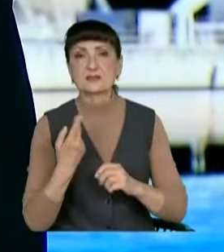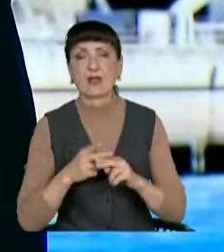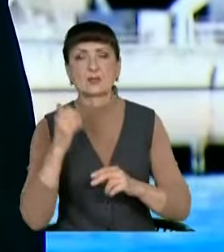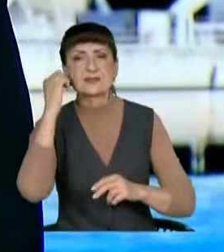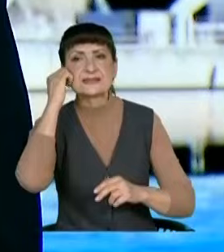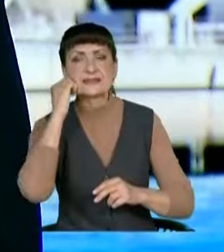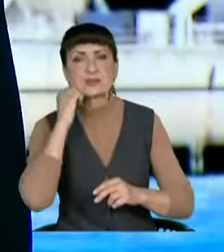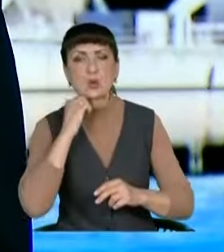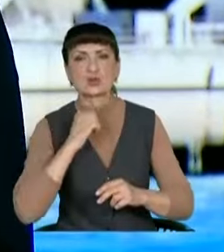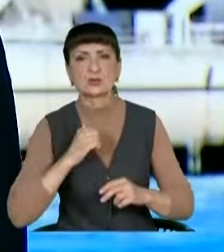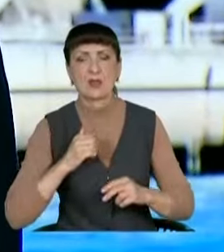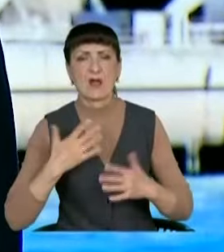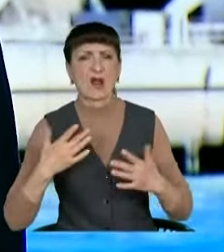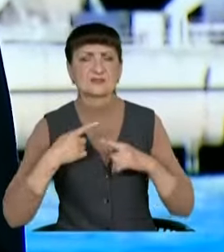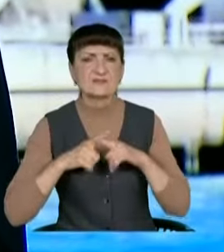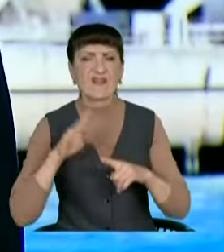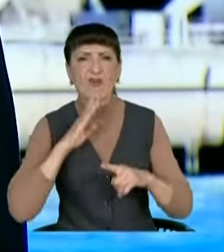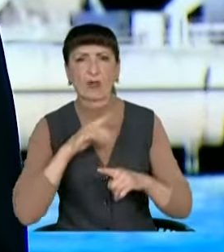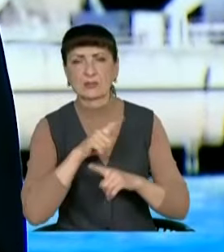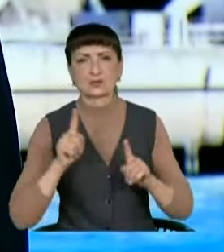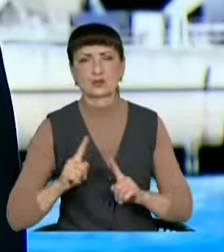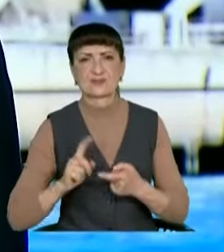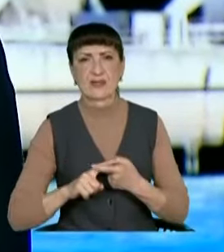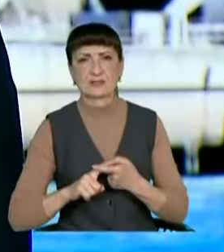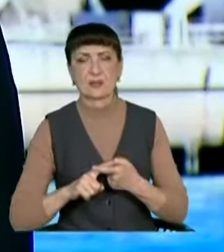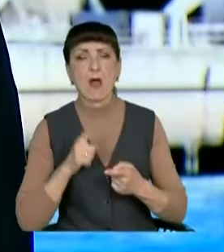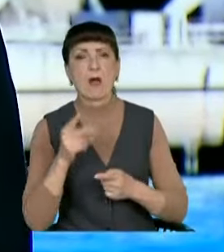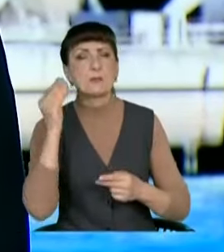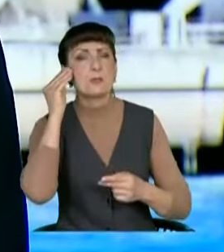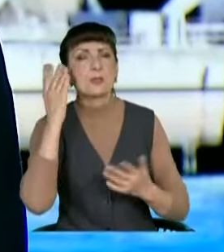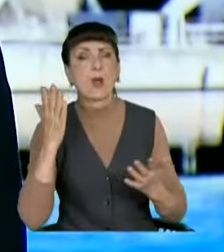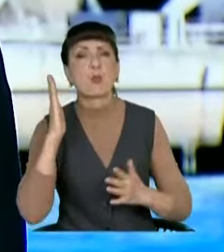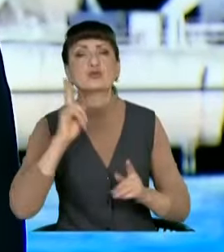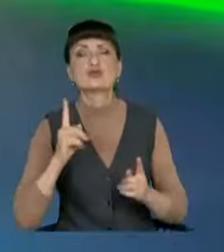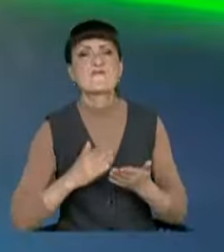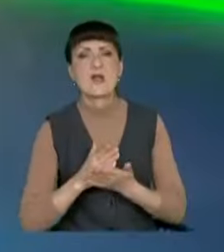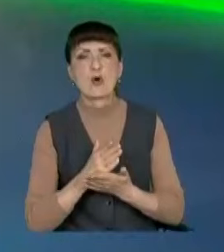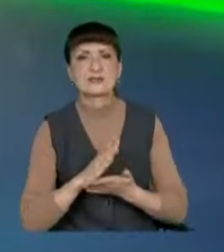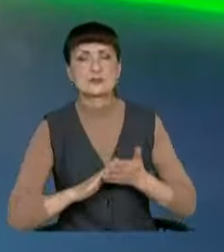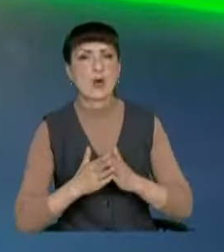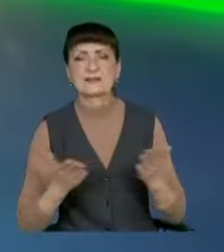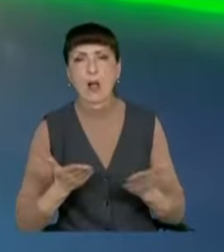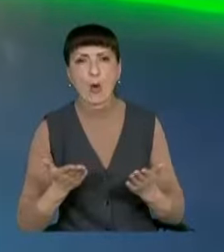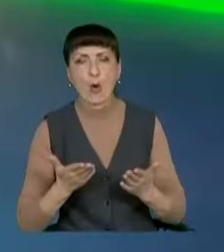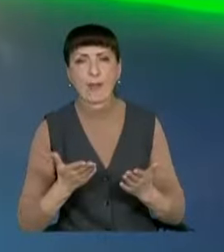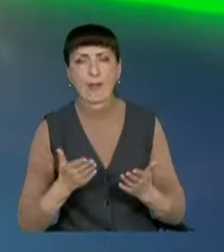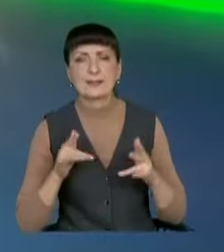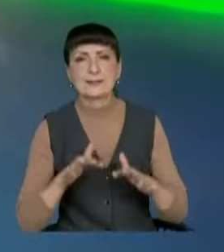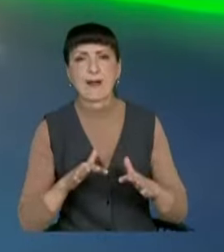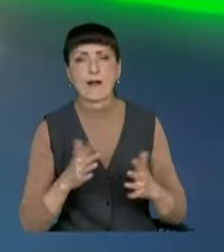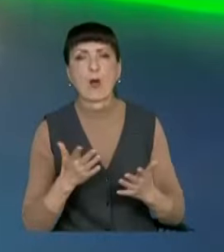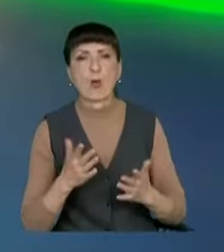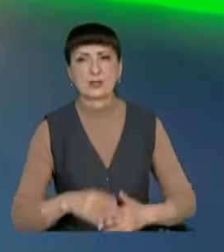изношенные гидроинженерные сооружения. Вот скажите, каким вам видится выход из ситуации? Каков алгоритм? В чем